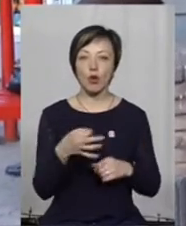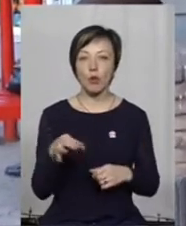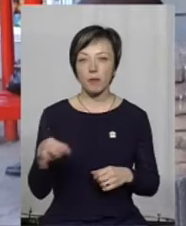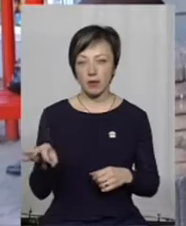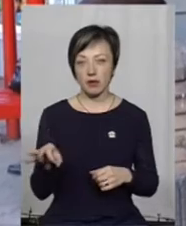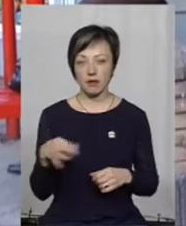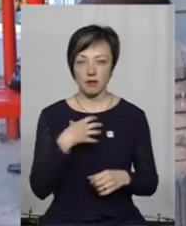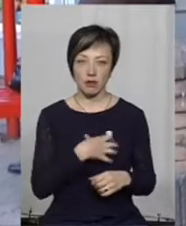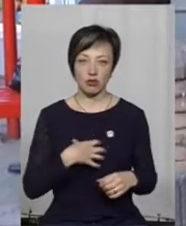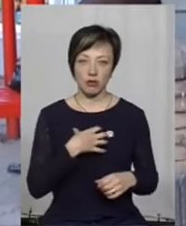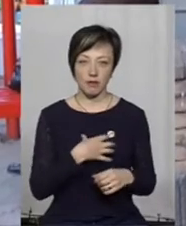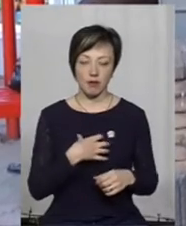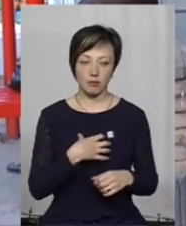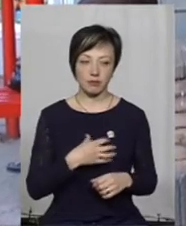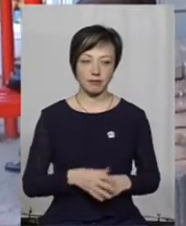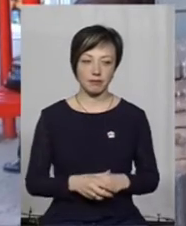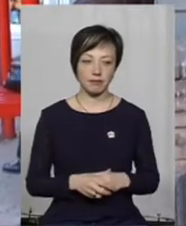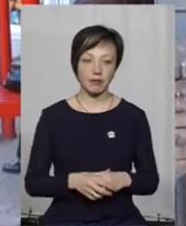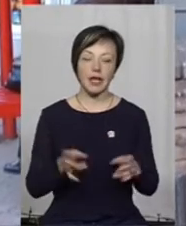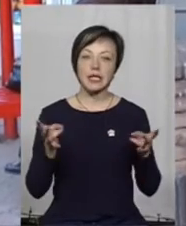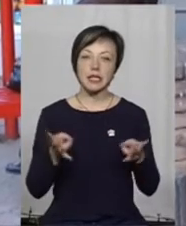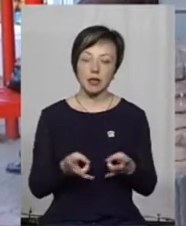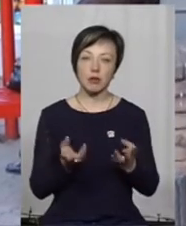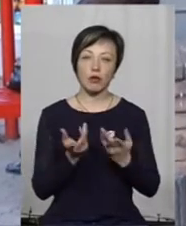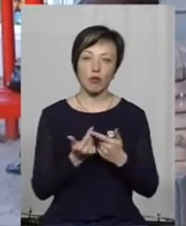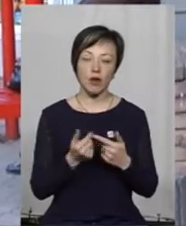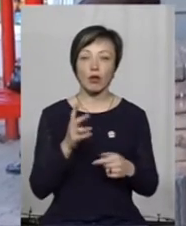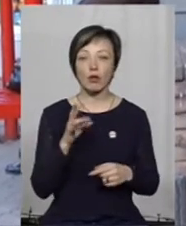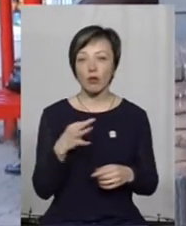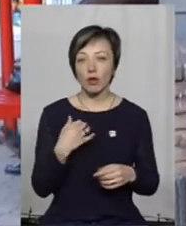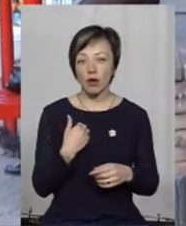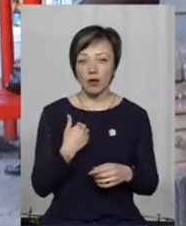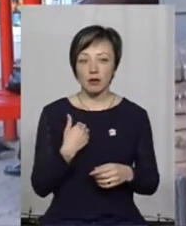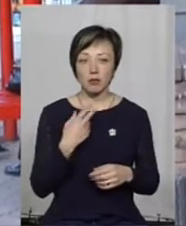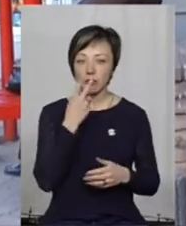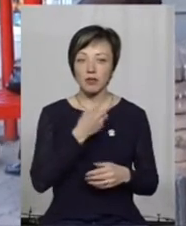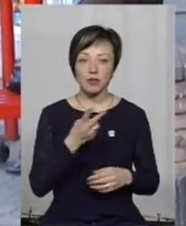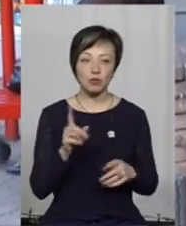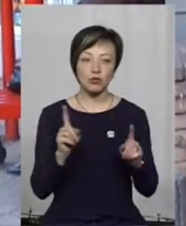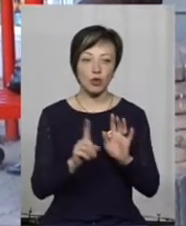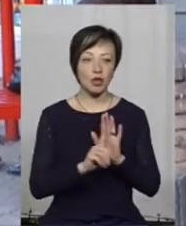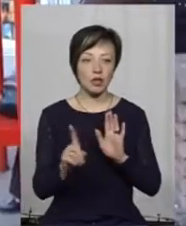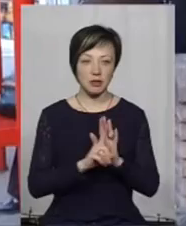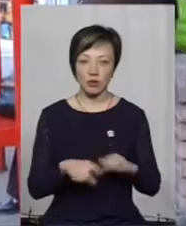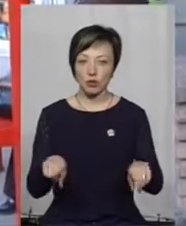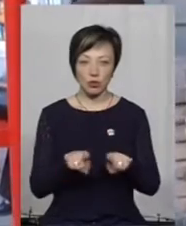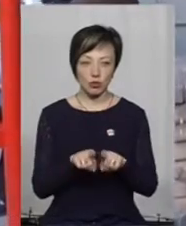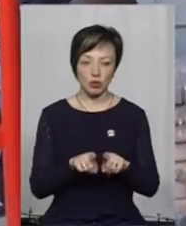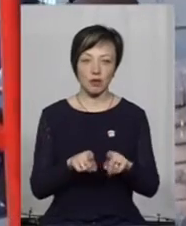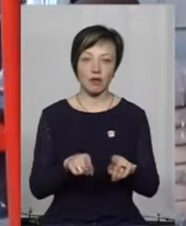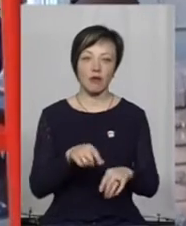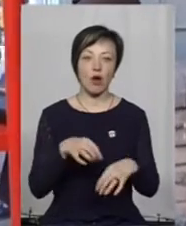на рахунку. І треба вважати. Ви подивіться, що їздять таке точно в